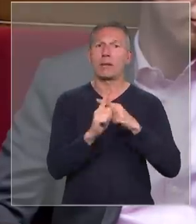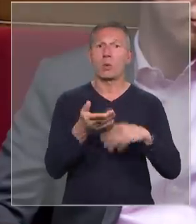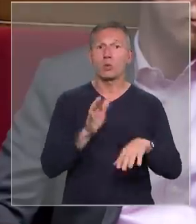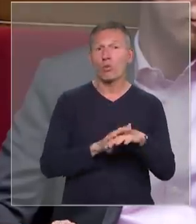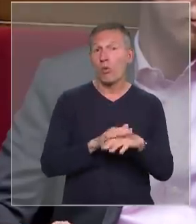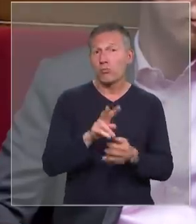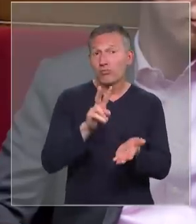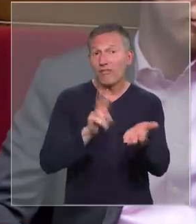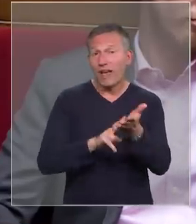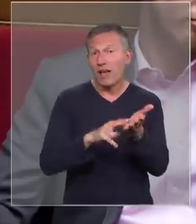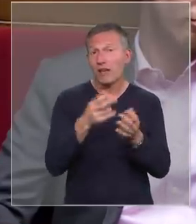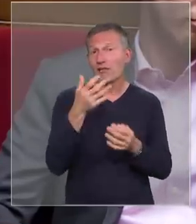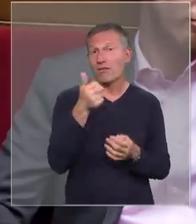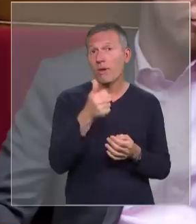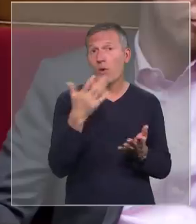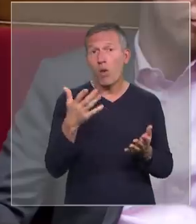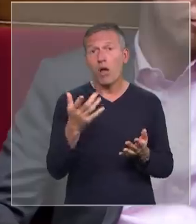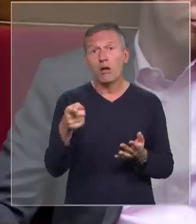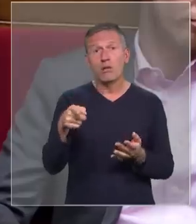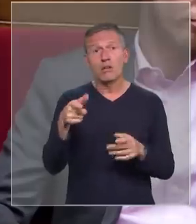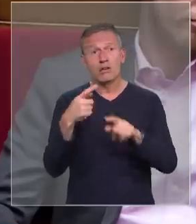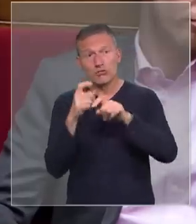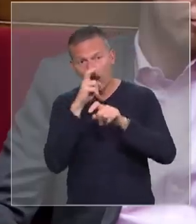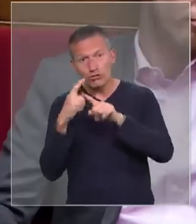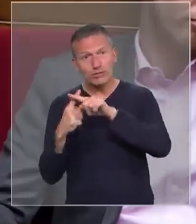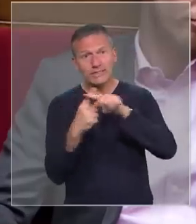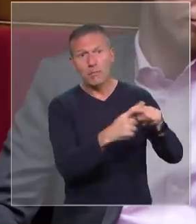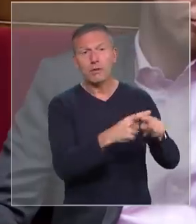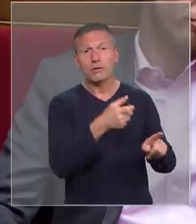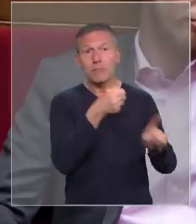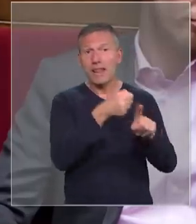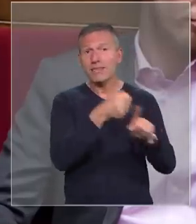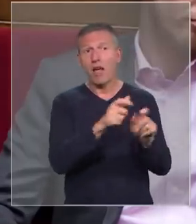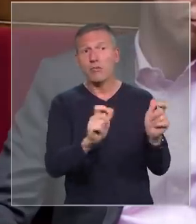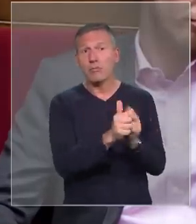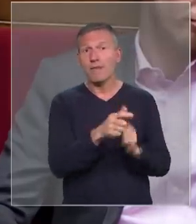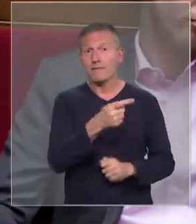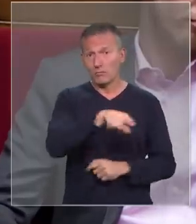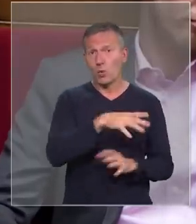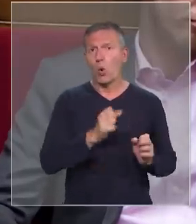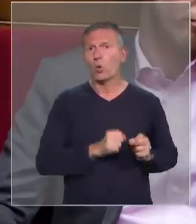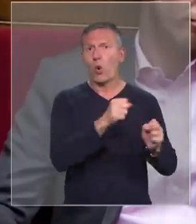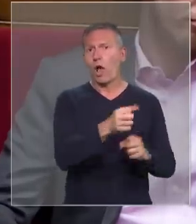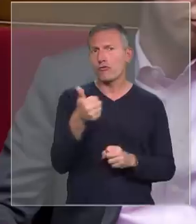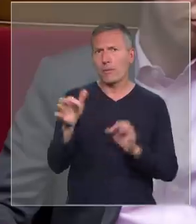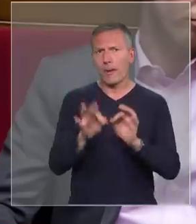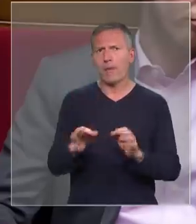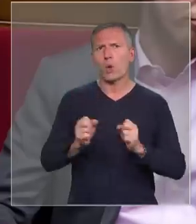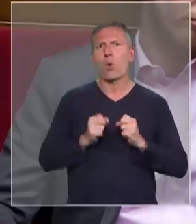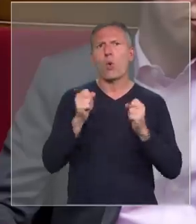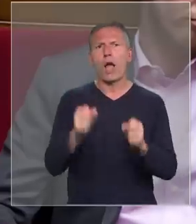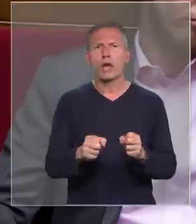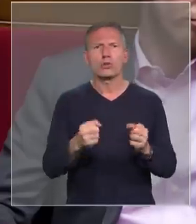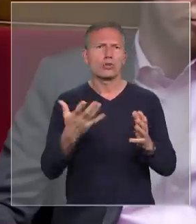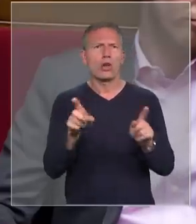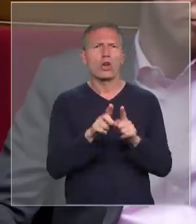monsieur le ministre, c'est que les militants que vous traquez et arrêtez ont le courage que vous n'avez pas. Le courage de dire non à